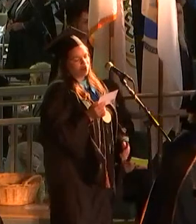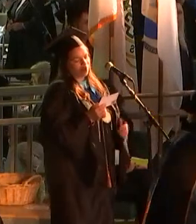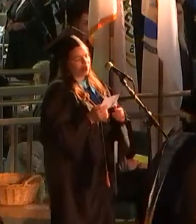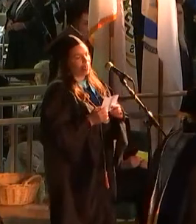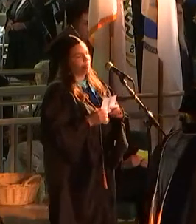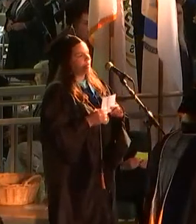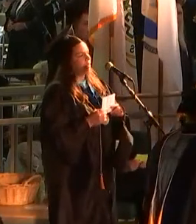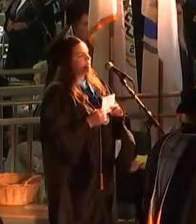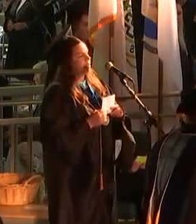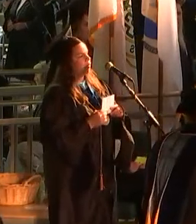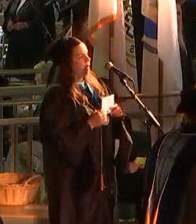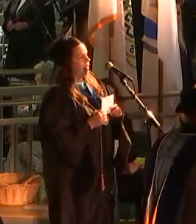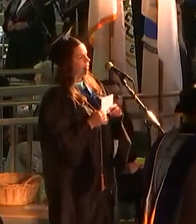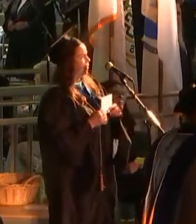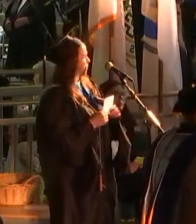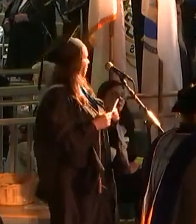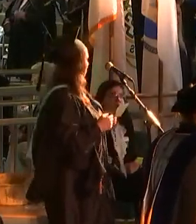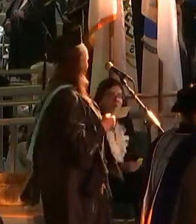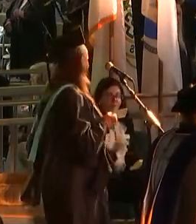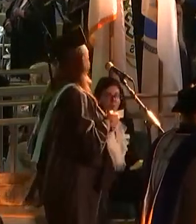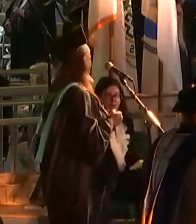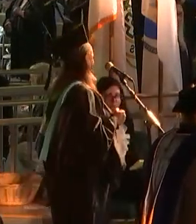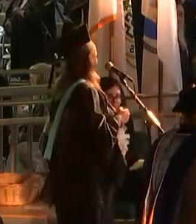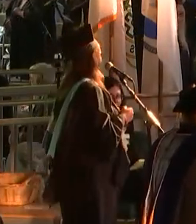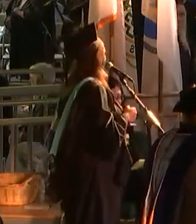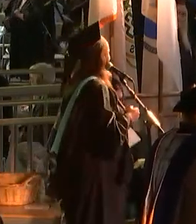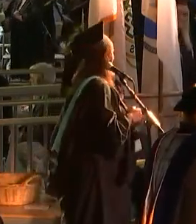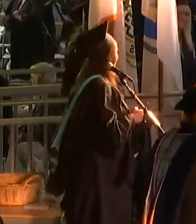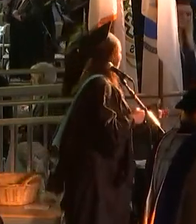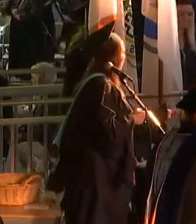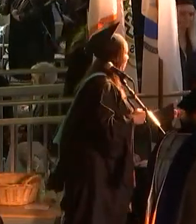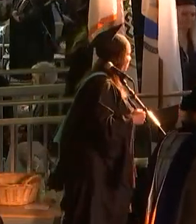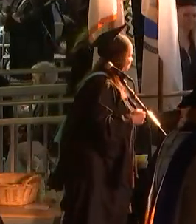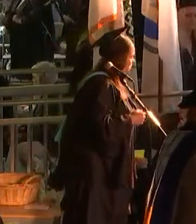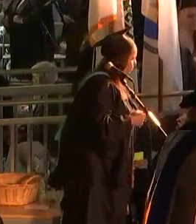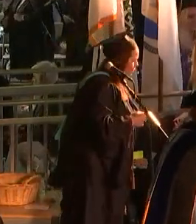Rachel Marie Cassidy, cum laude.